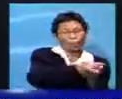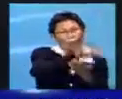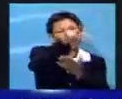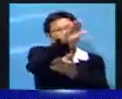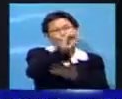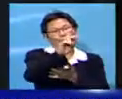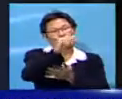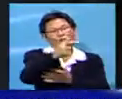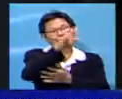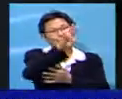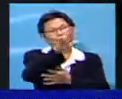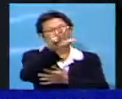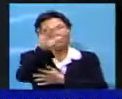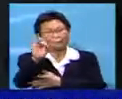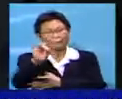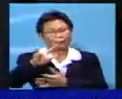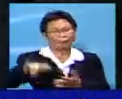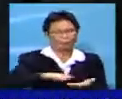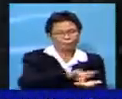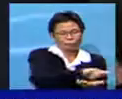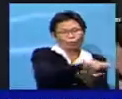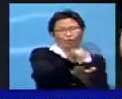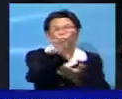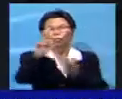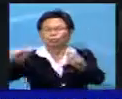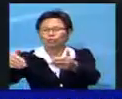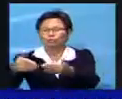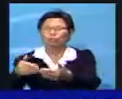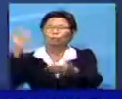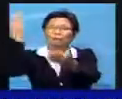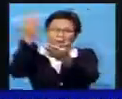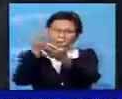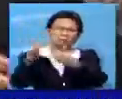Boeing 738 landasan 2 di KLIA ditutup sehingga diberitahu kelak.